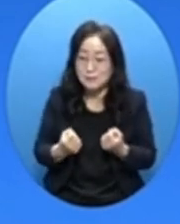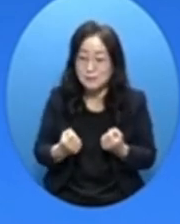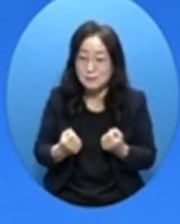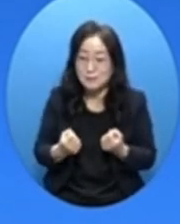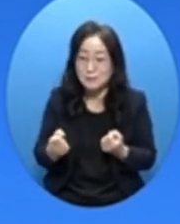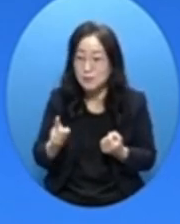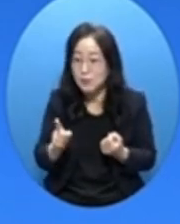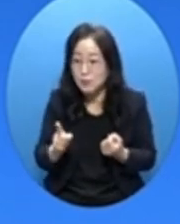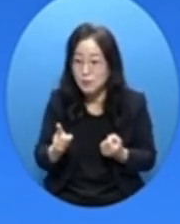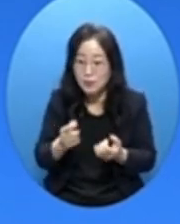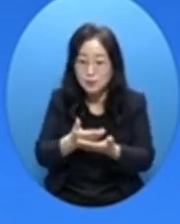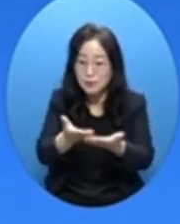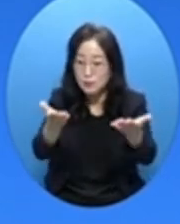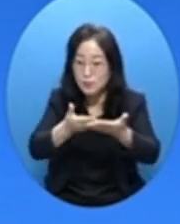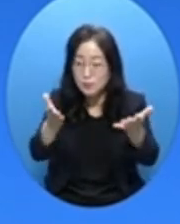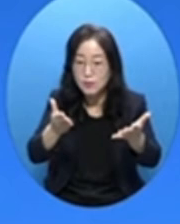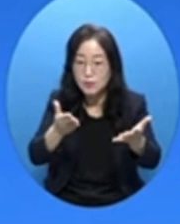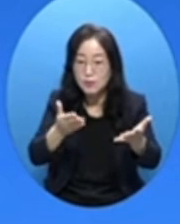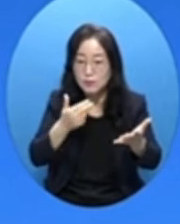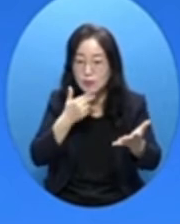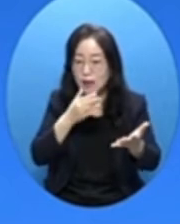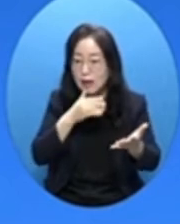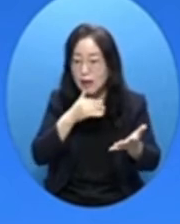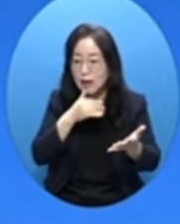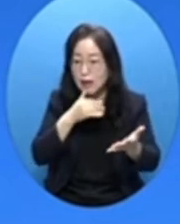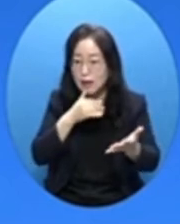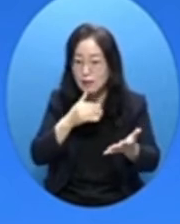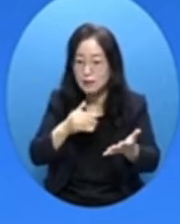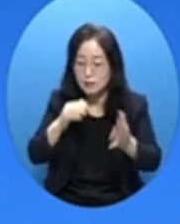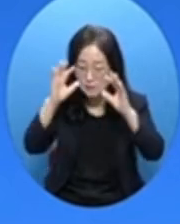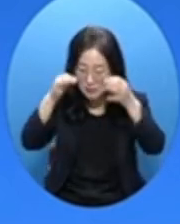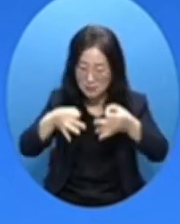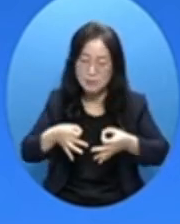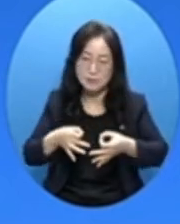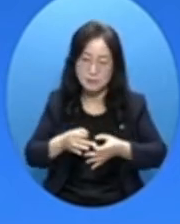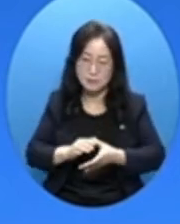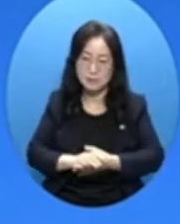소리든 우리 자신의 모습을 우리가 돌아봅니다.